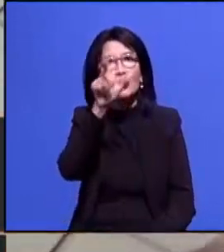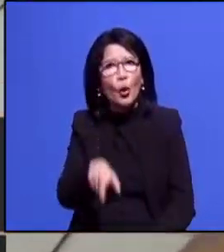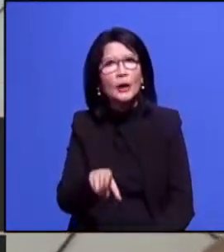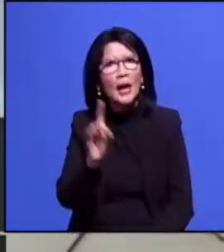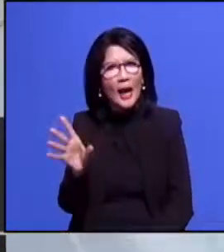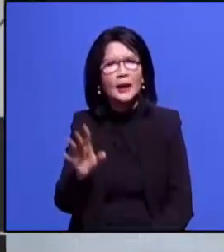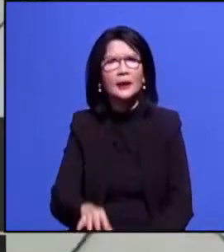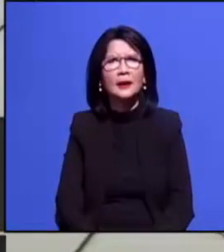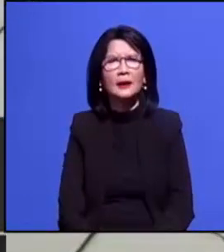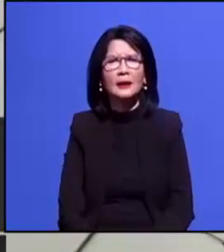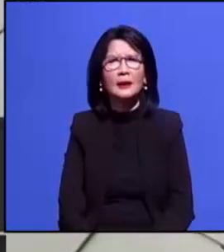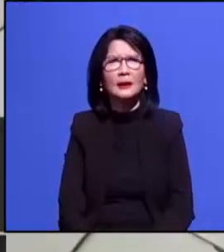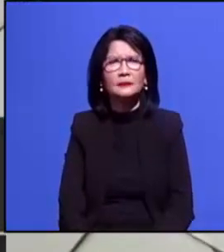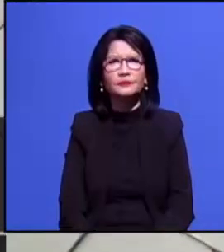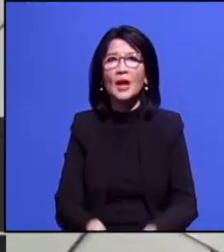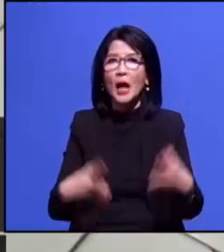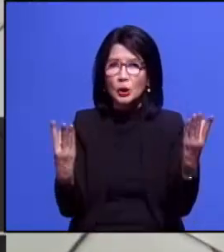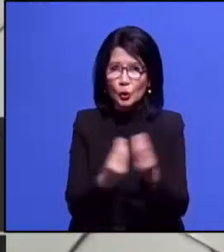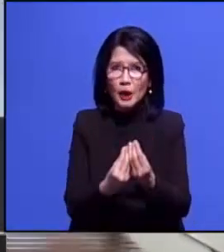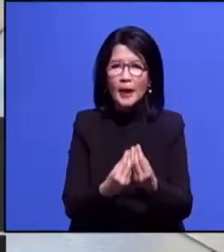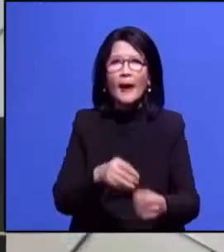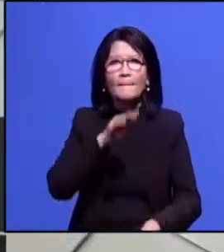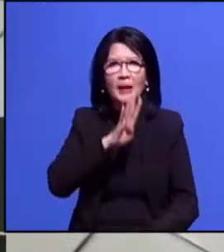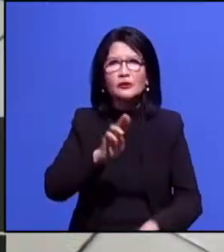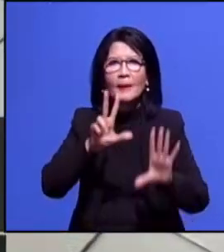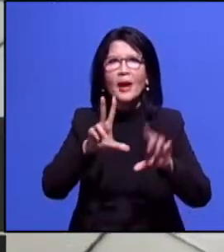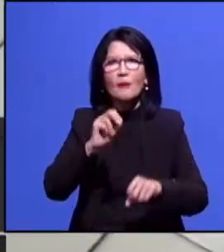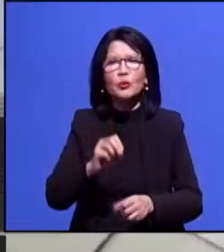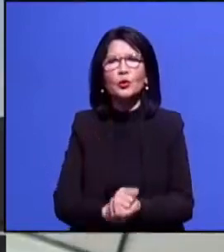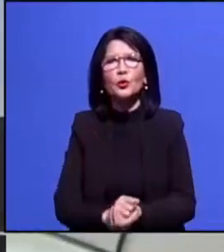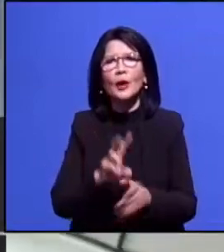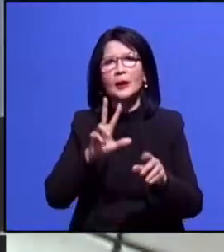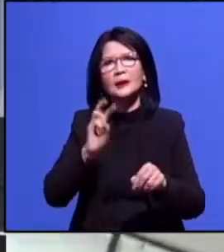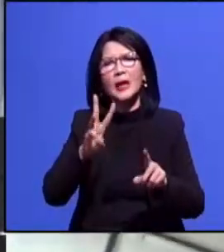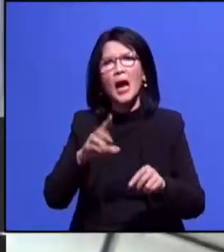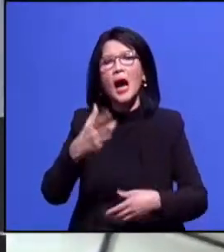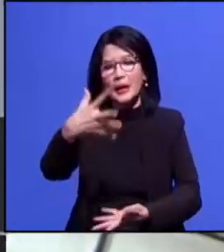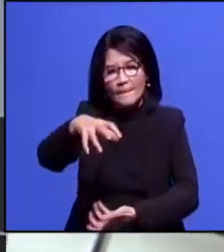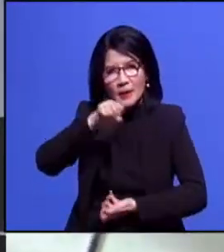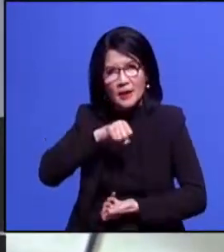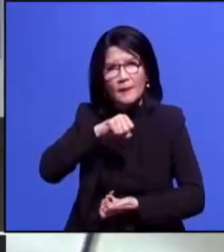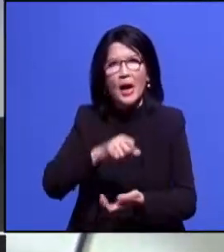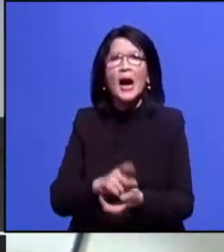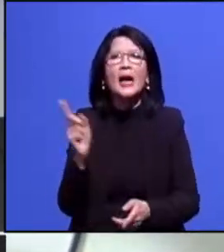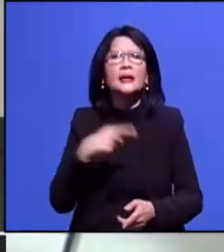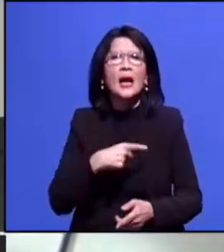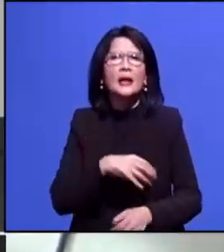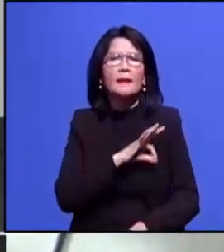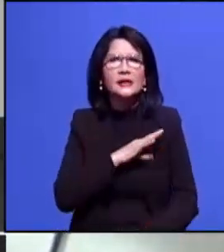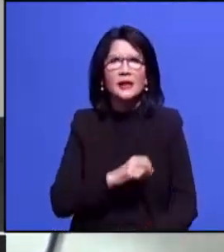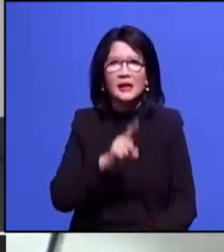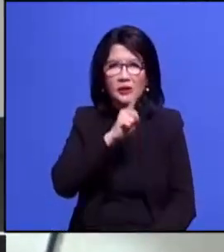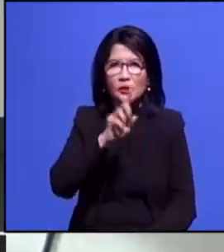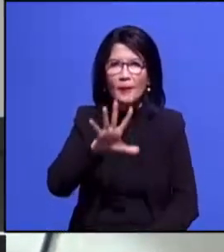dia total ada 483 warga RW 4 yang berhak mendapat bantuan sosial dari Presiden